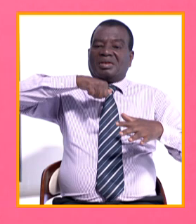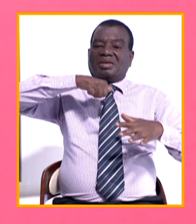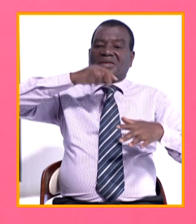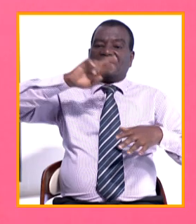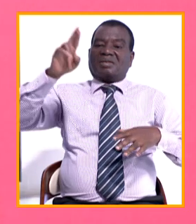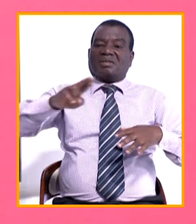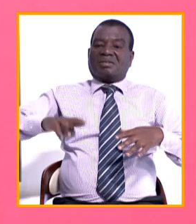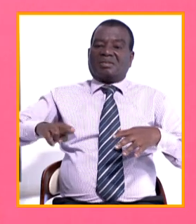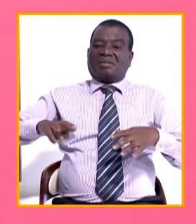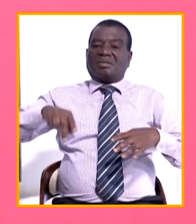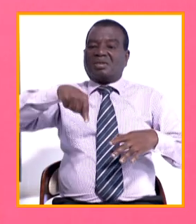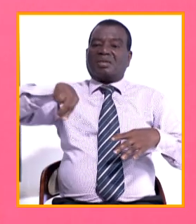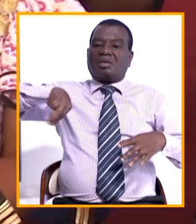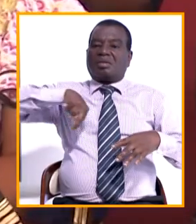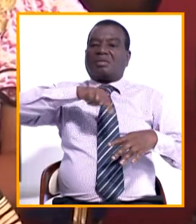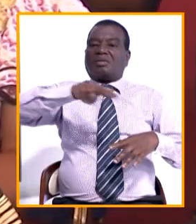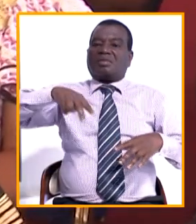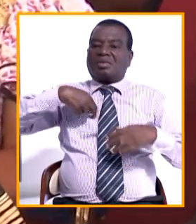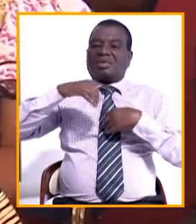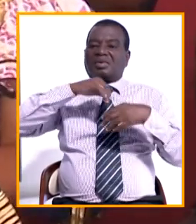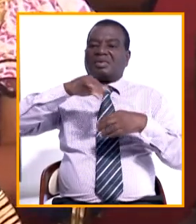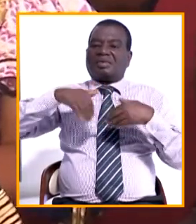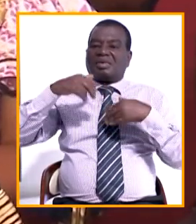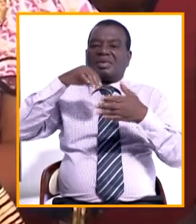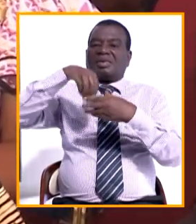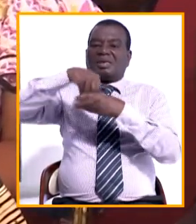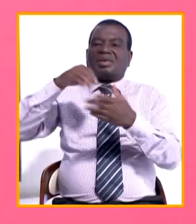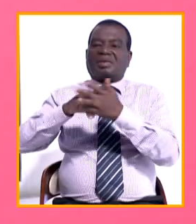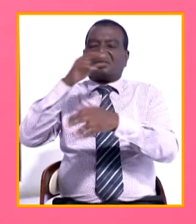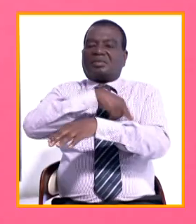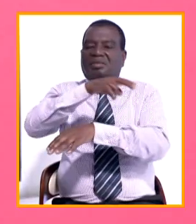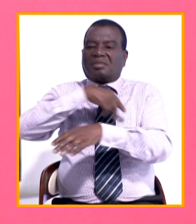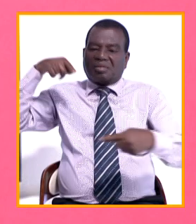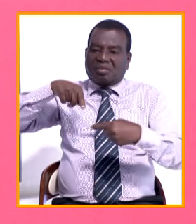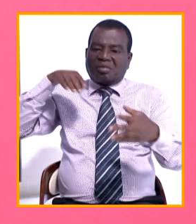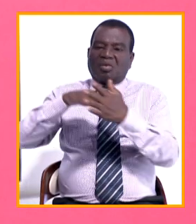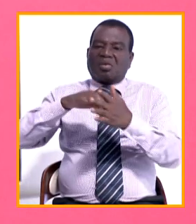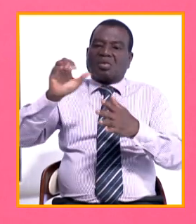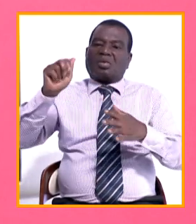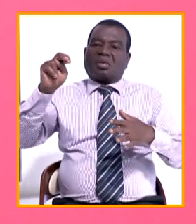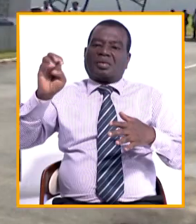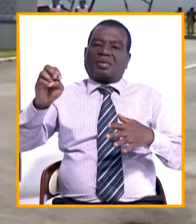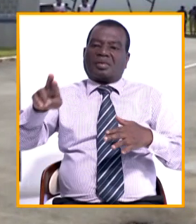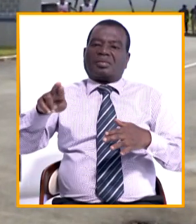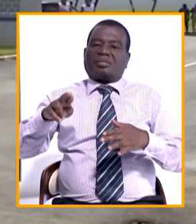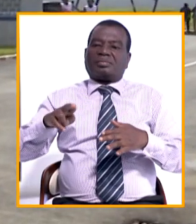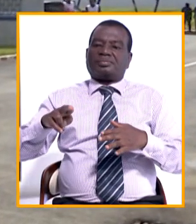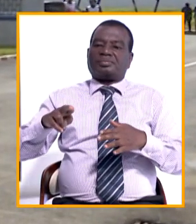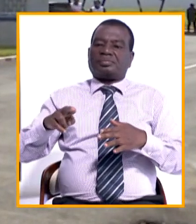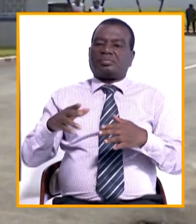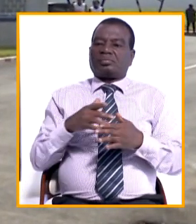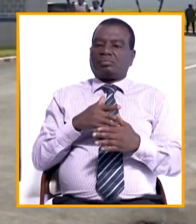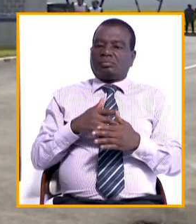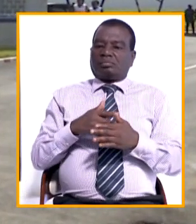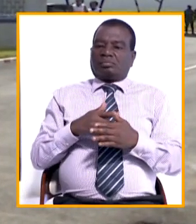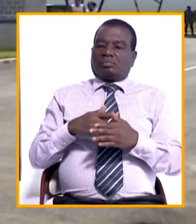des résultats que vous avez dans ce centre. On va lutter contre le cancer et on aura des résultats meilleurs. Le CNRAO est à